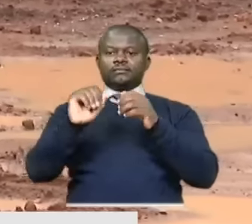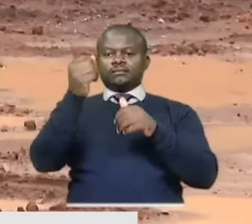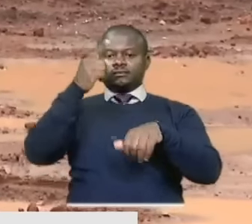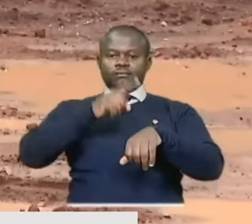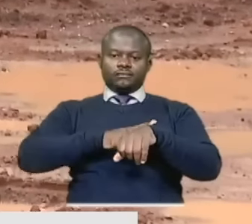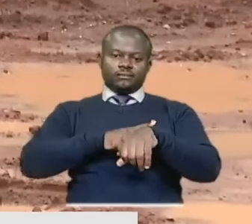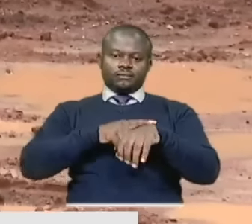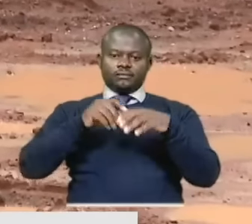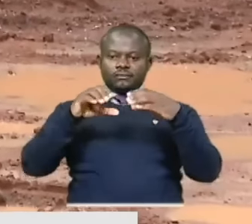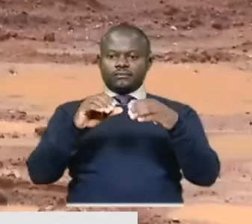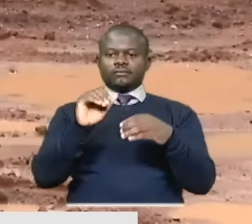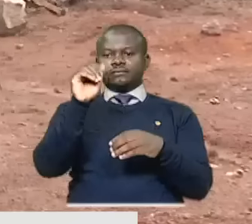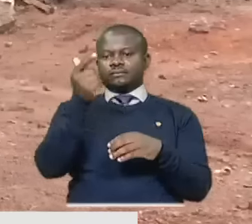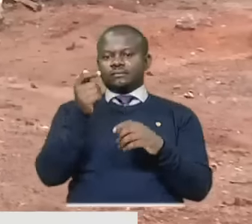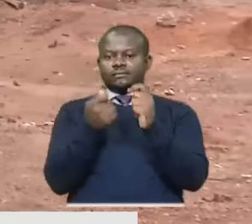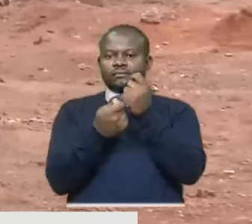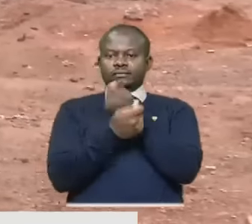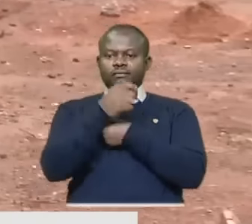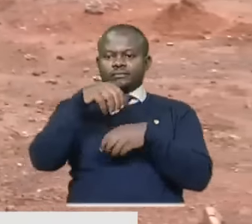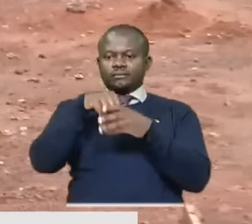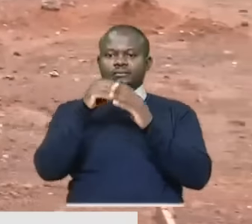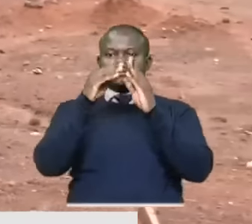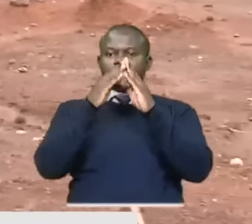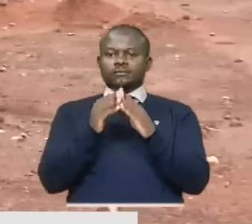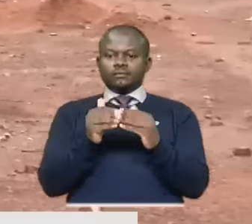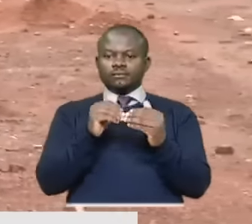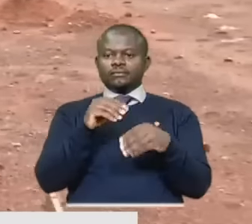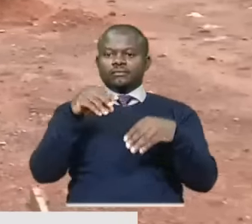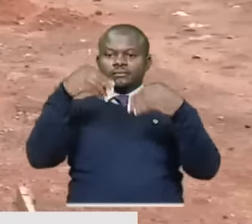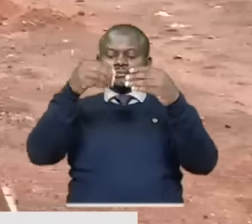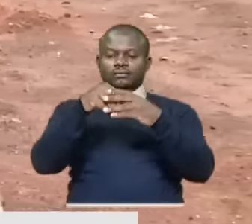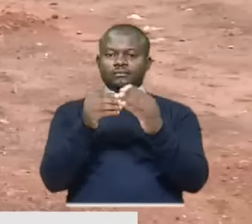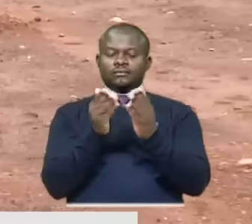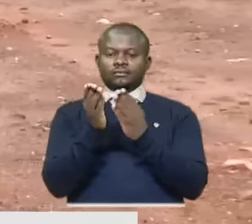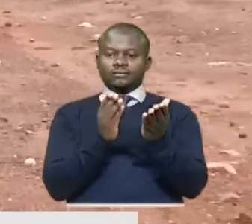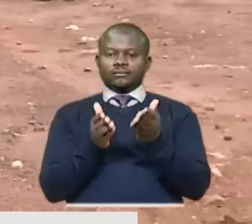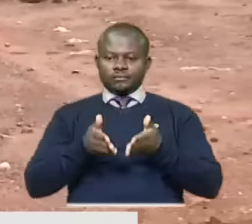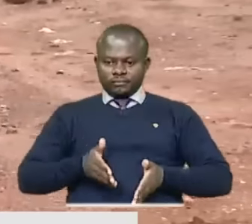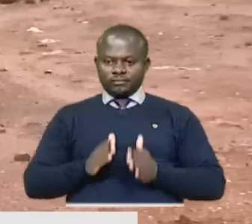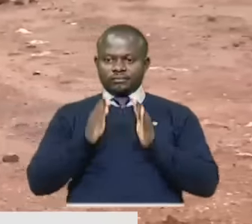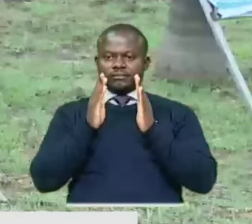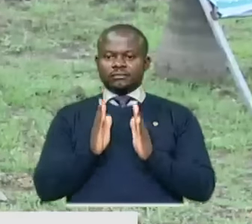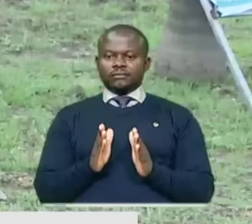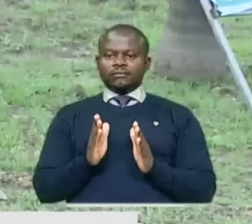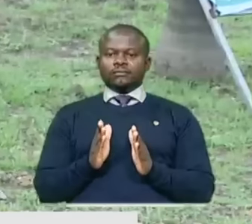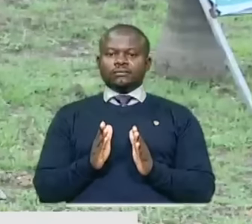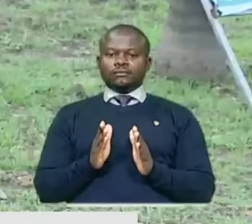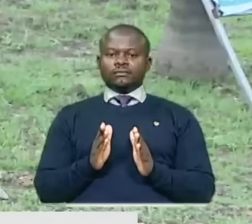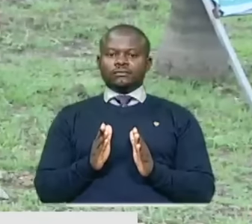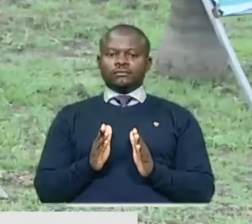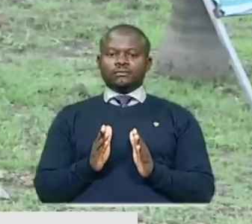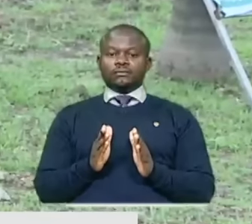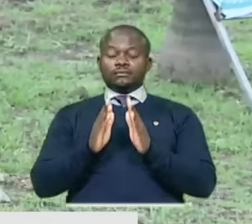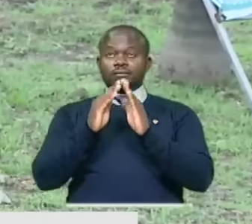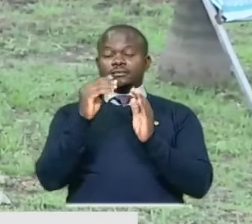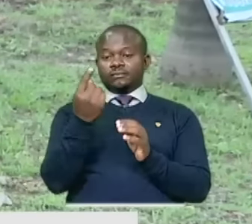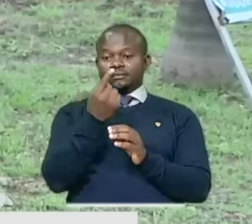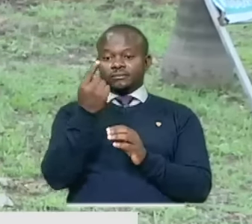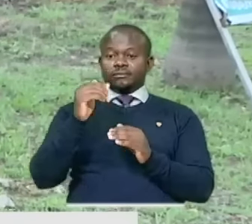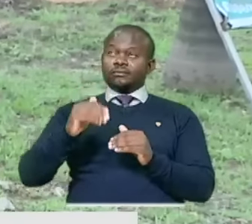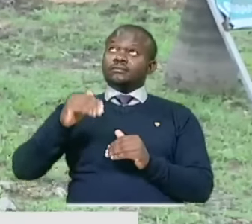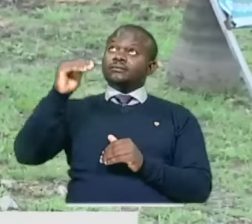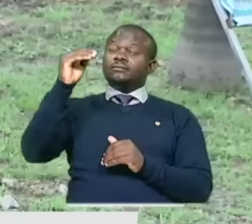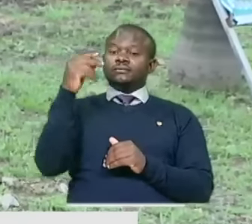icyiciro cya mbere cy'aya amavugurura kigizwe n'inyubako zirimo n'izitangirwamo serivisi z'ububyaza cyangwa se maternité ni inyubako imwe igeretse